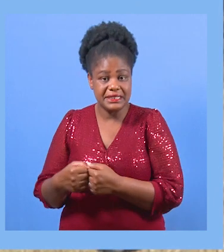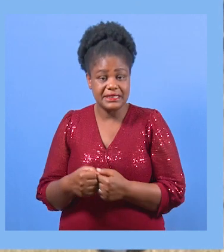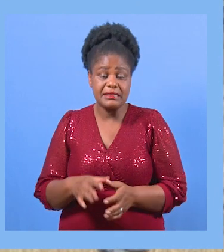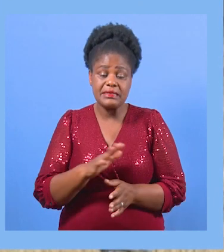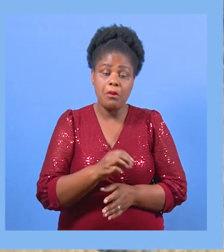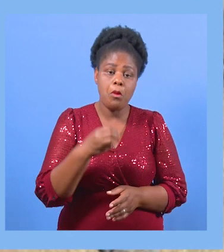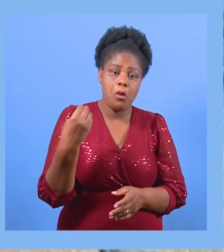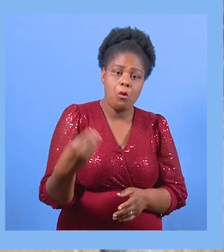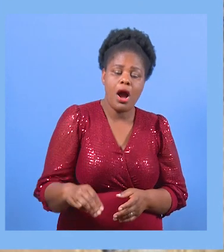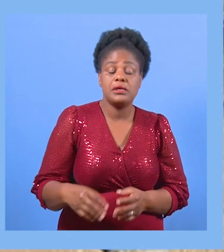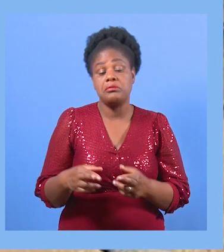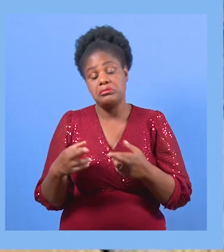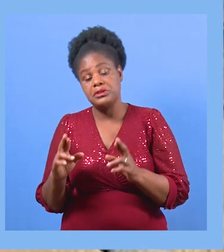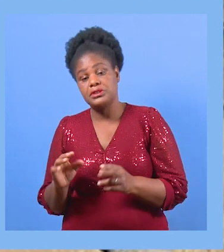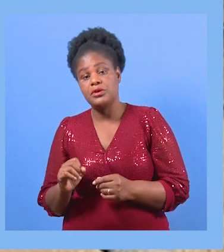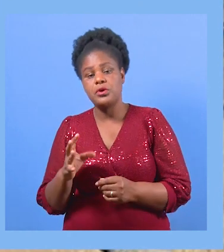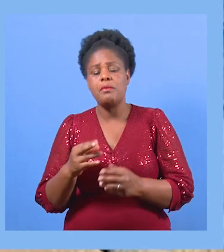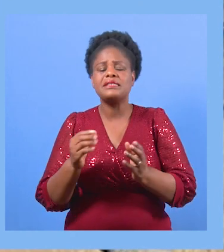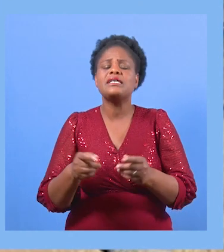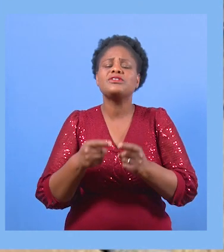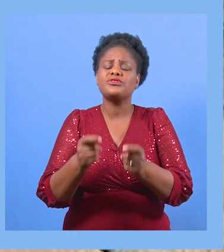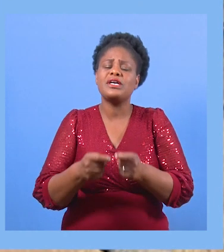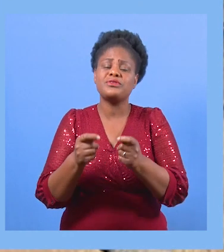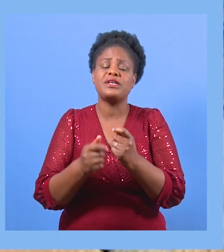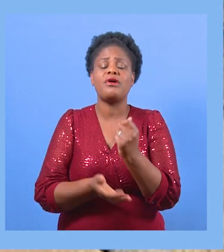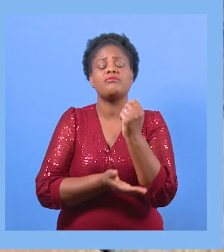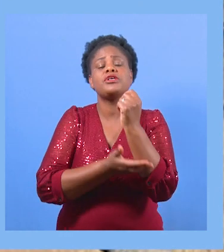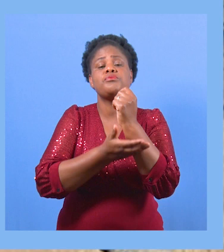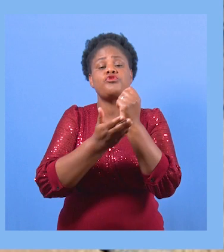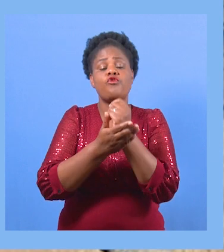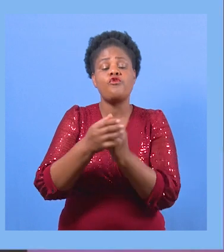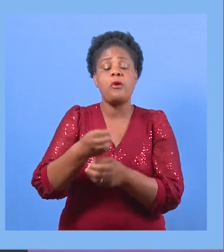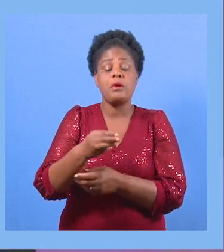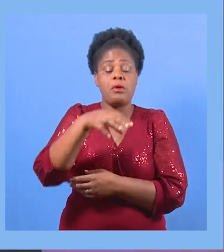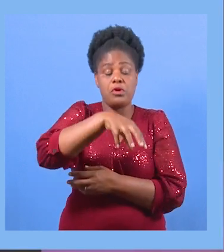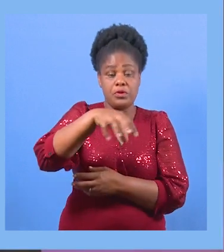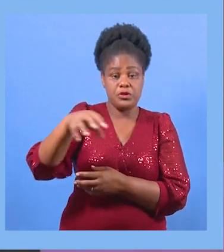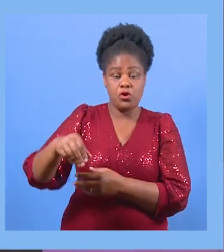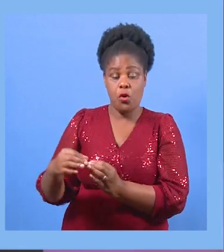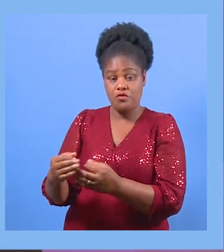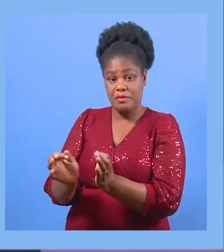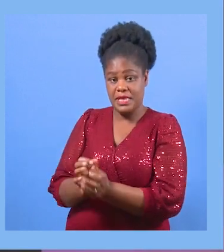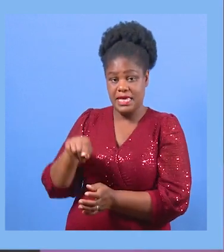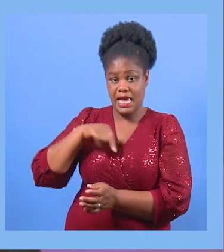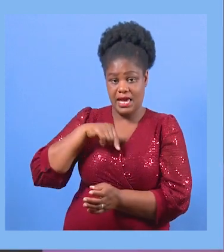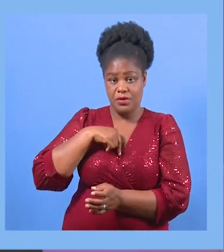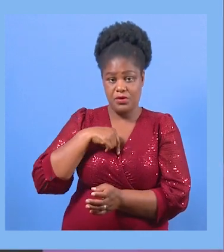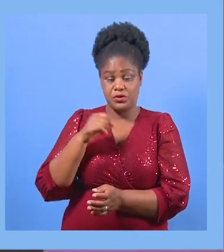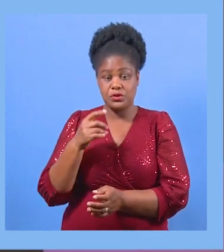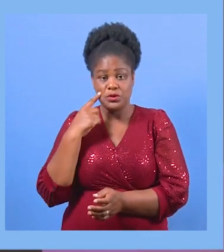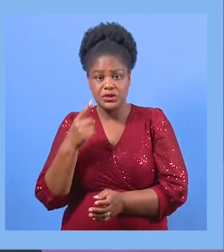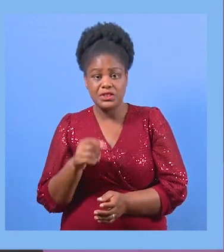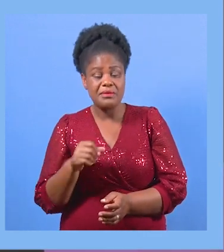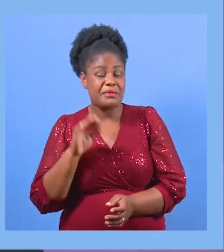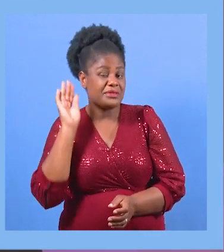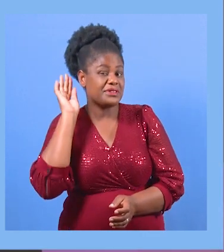kwako edzawo kusumudzira vanhu venharaunda yani yako, uchiitawo zvinobatika nezvinovaka. Muchaona vanhu vazhinji ivavo vari kunzi atengera